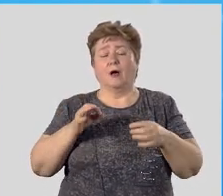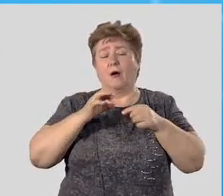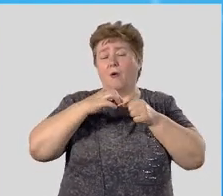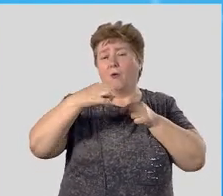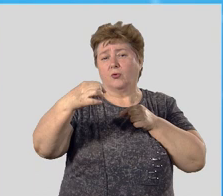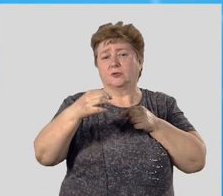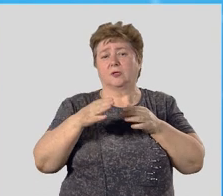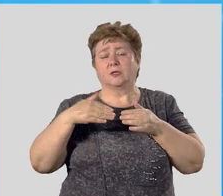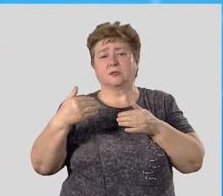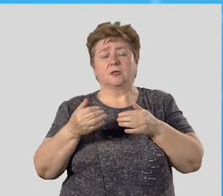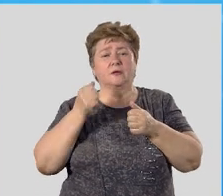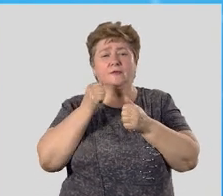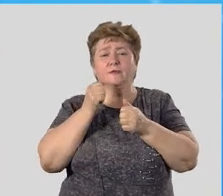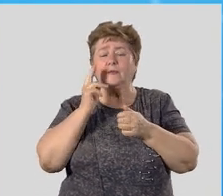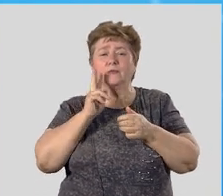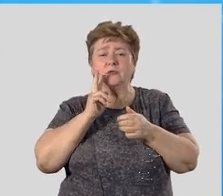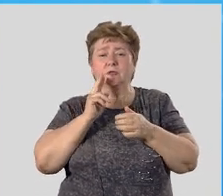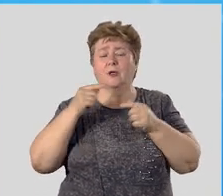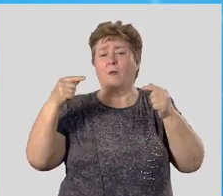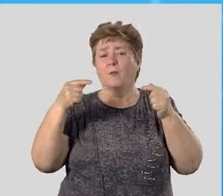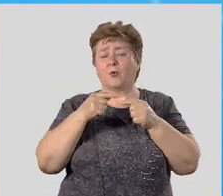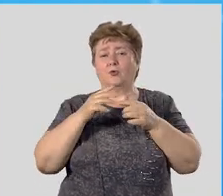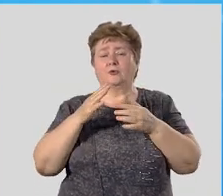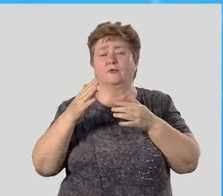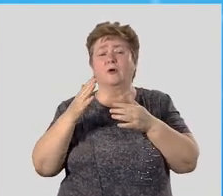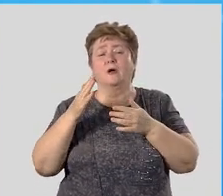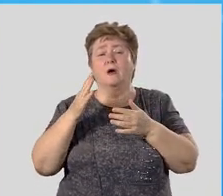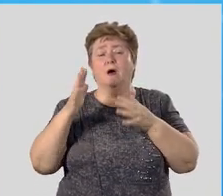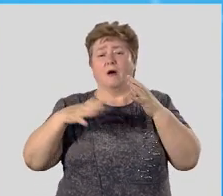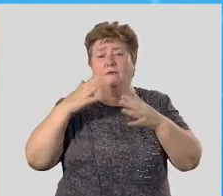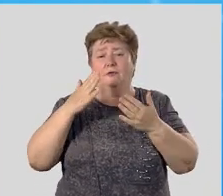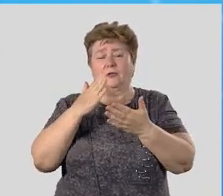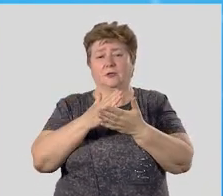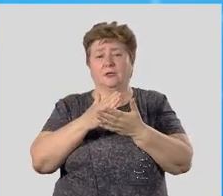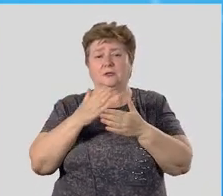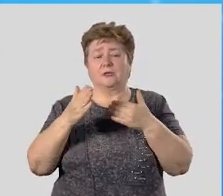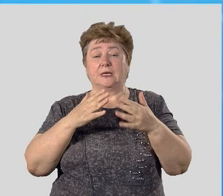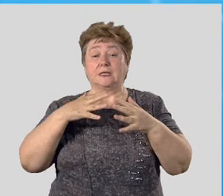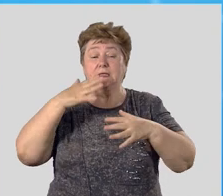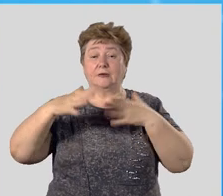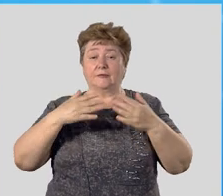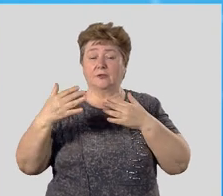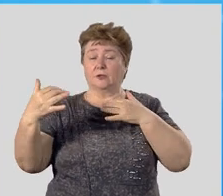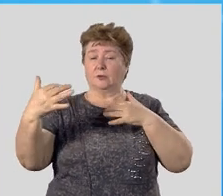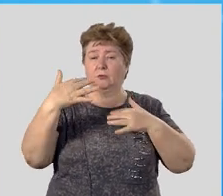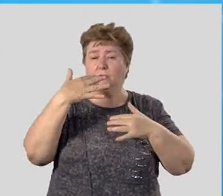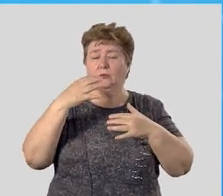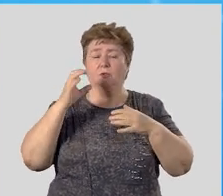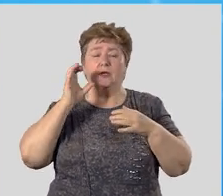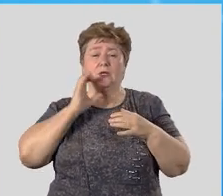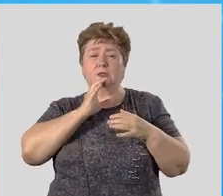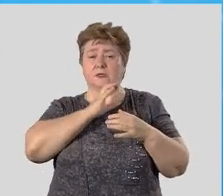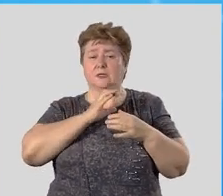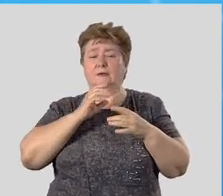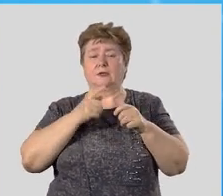острая сторона всегда направлена против ветра. Если ветер дует с севера,